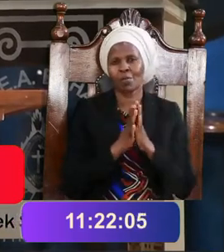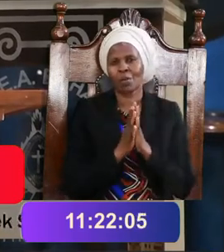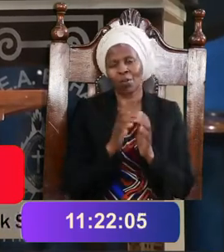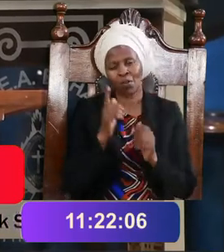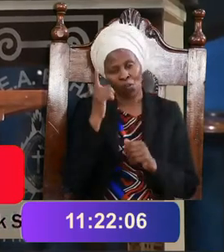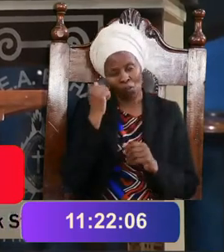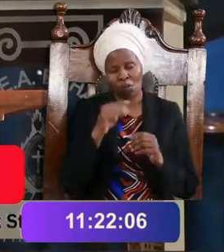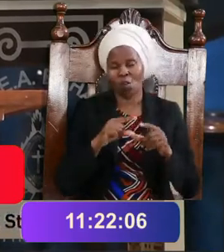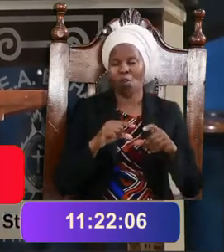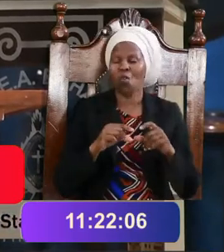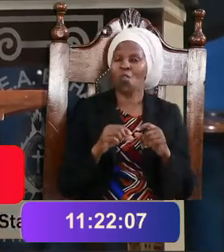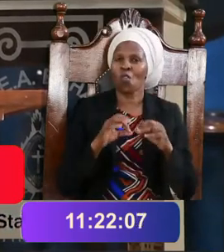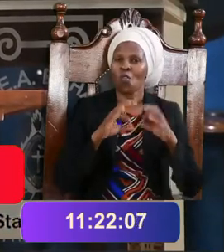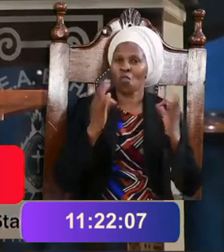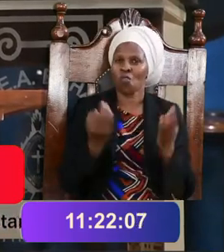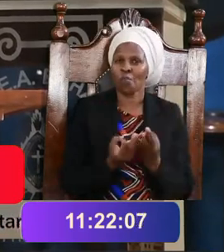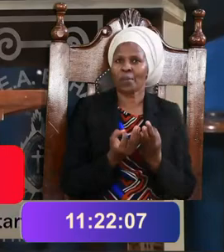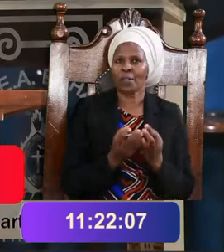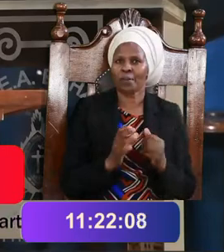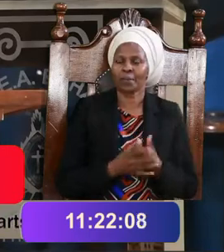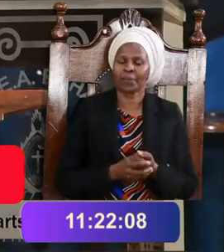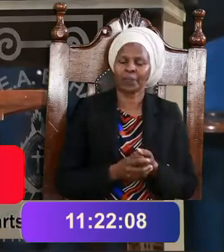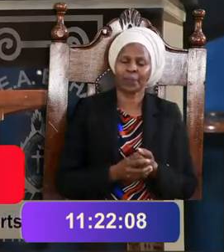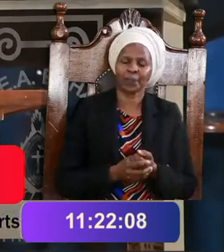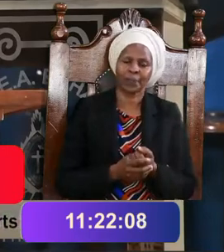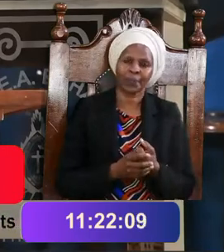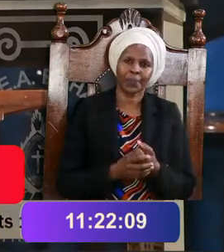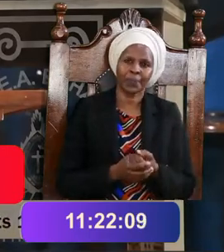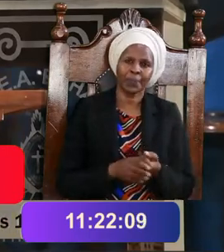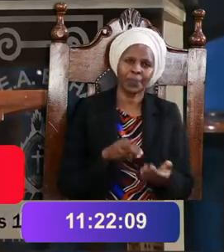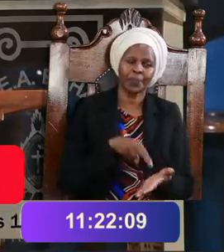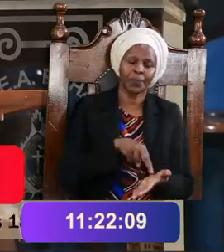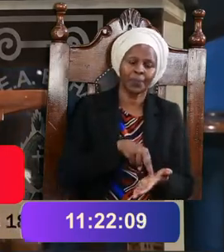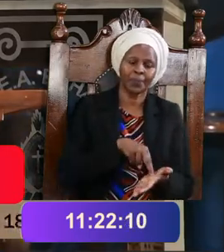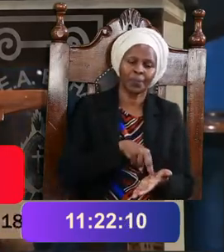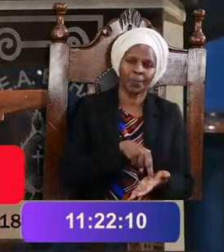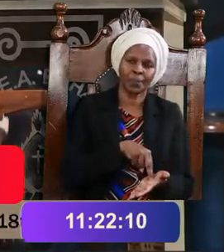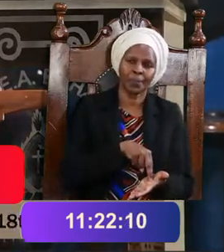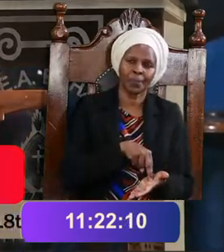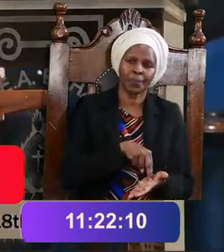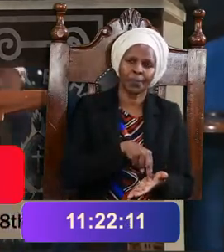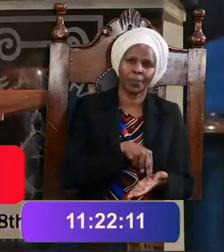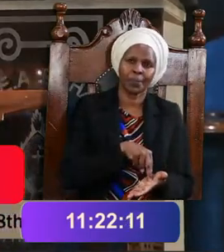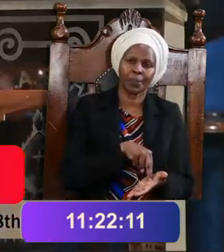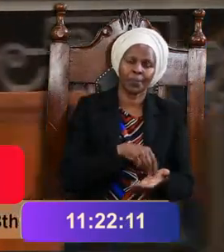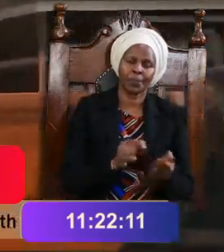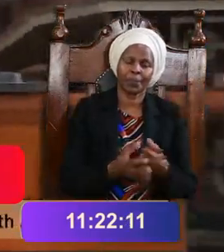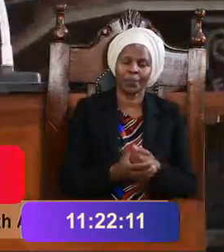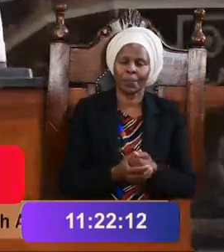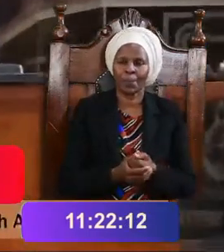hiyo mwakilishi wa youth dakika moja. Tusimame.